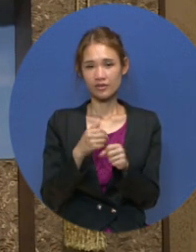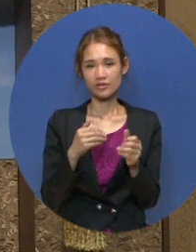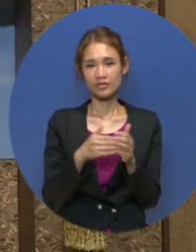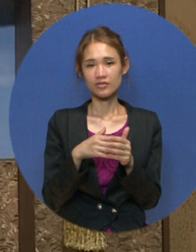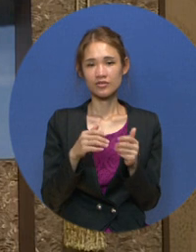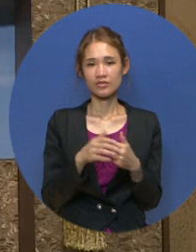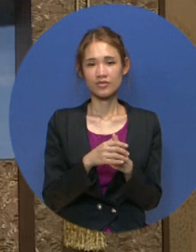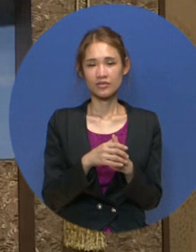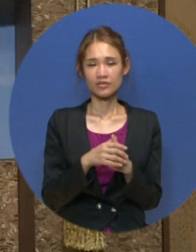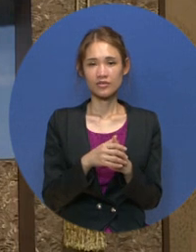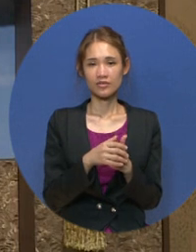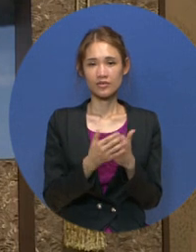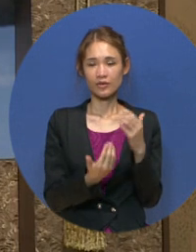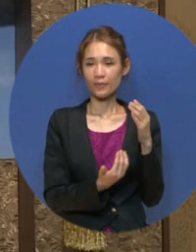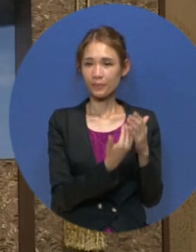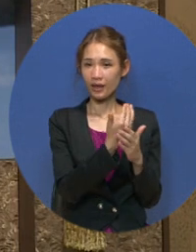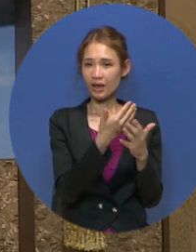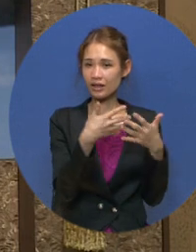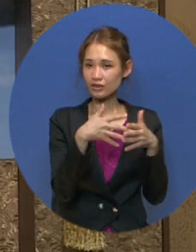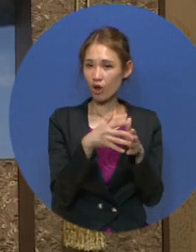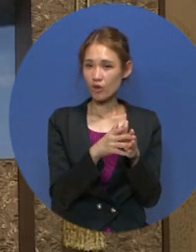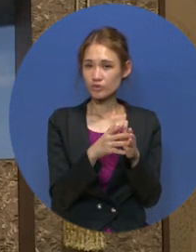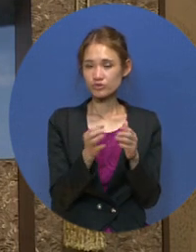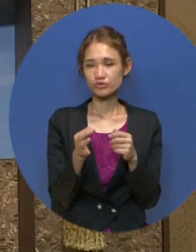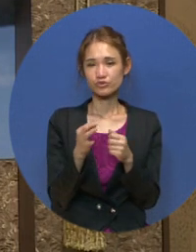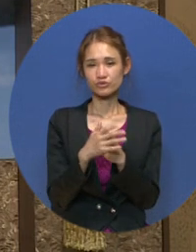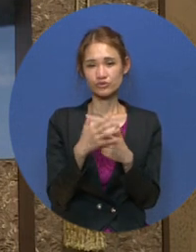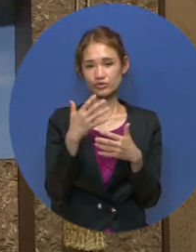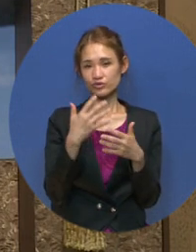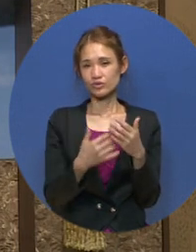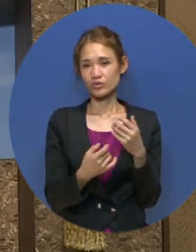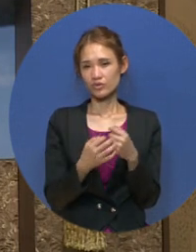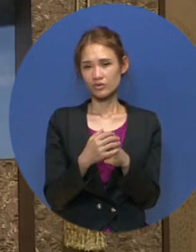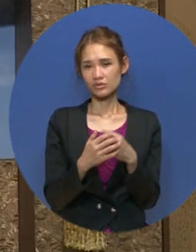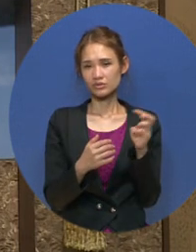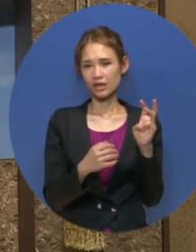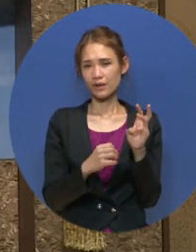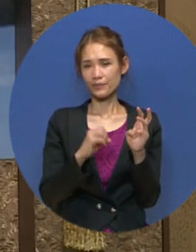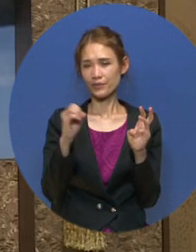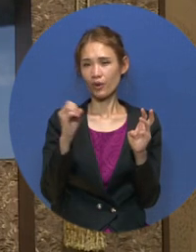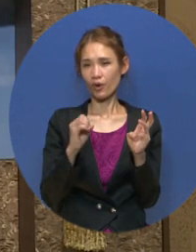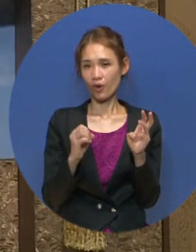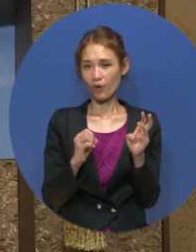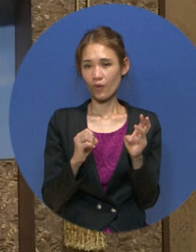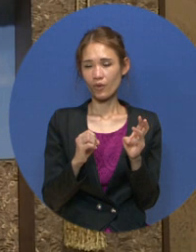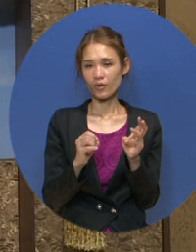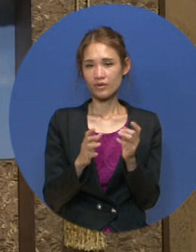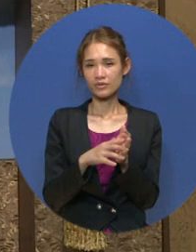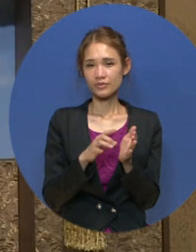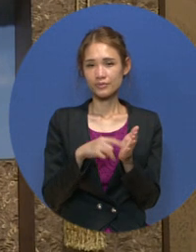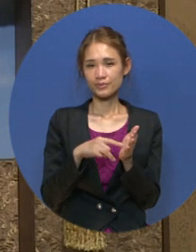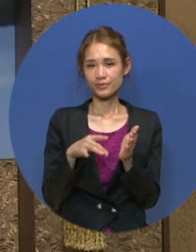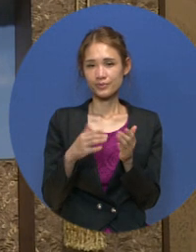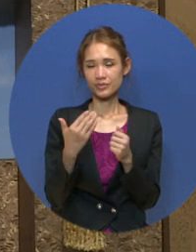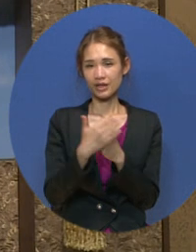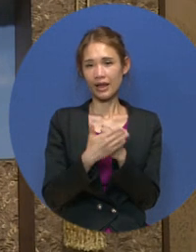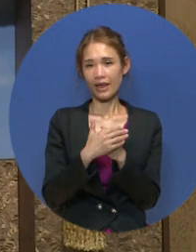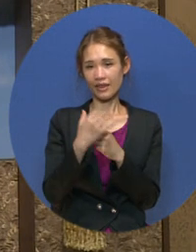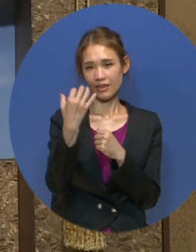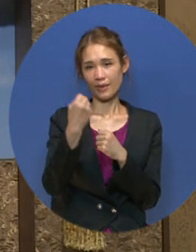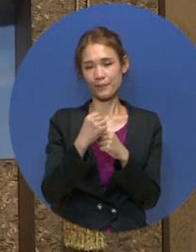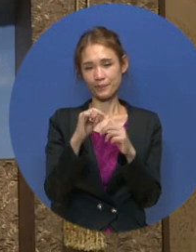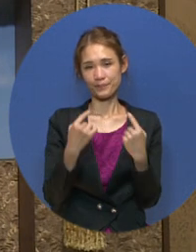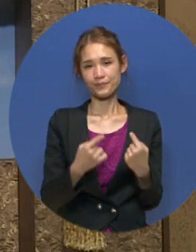그럼 그 발행한 기부금 영수증의 거의 한30% 정도를 법인세로 감면을 받게